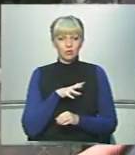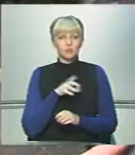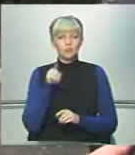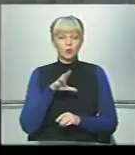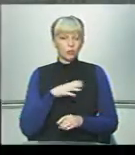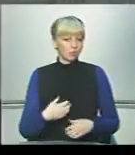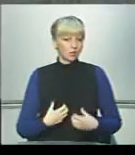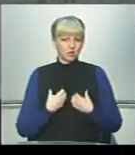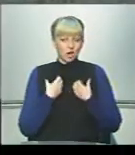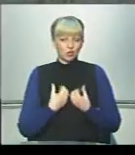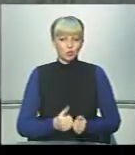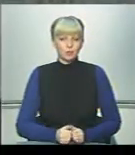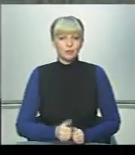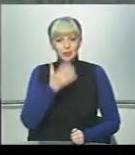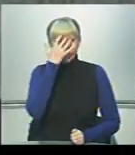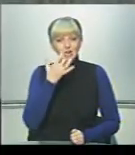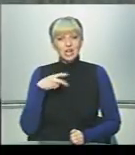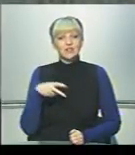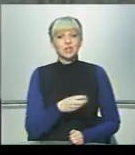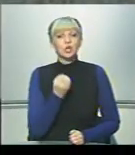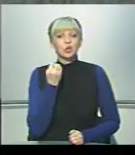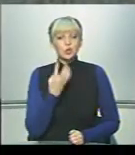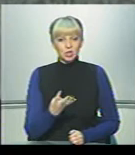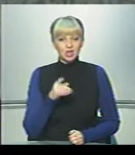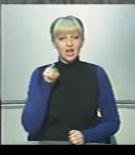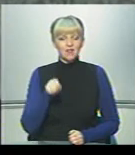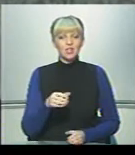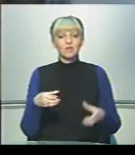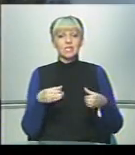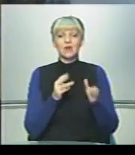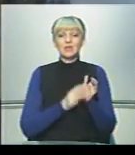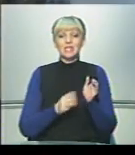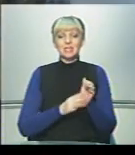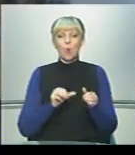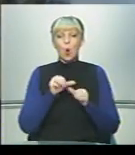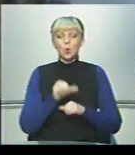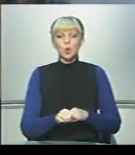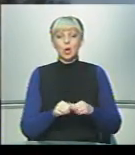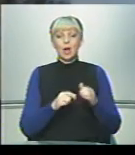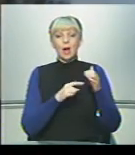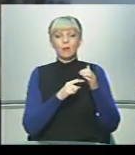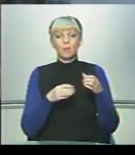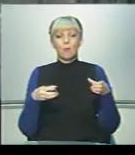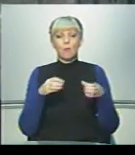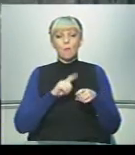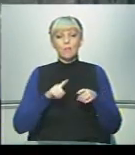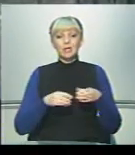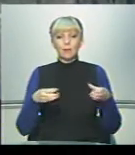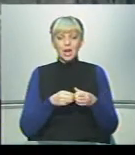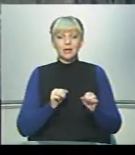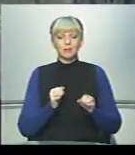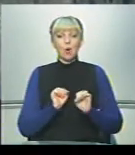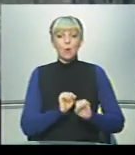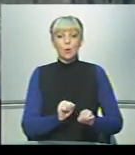тоді було страшно. Влітку 2014-го він у складі 80-ї окремої аеромобільної бригади тримали